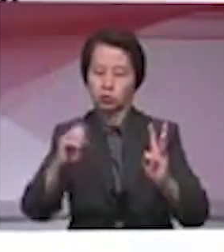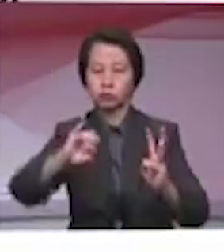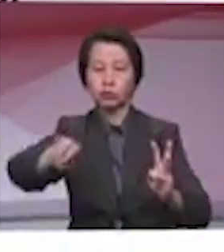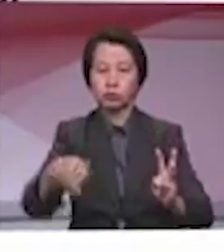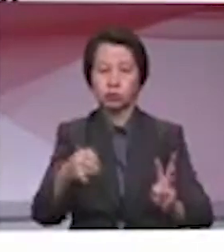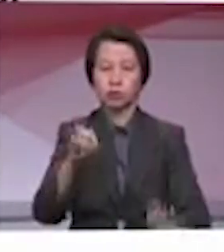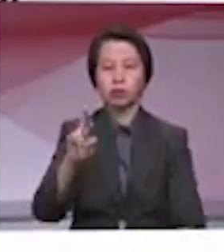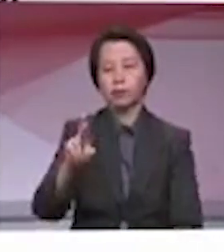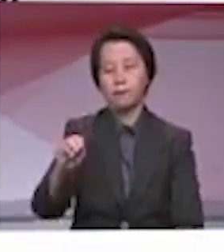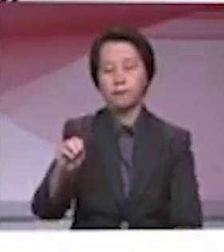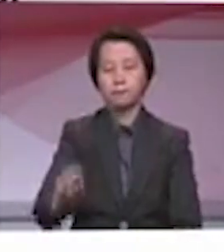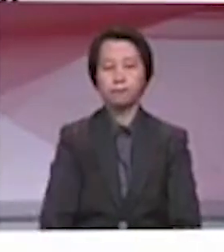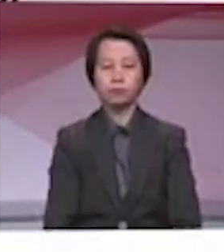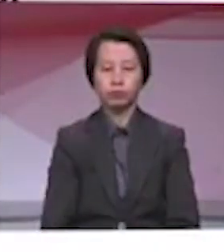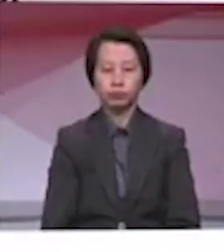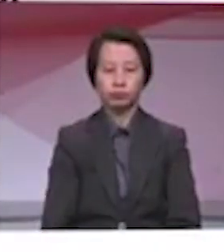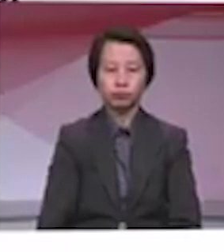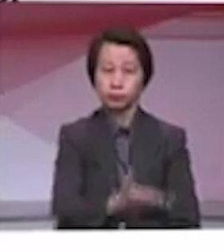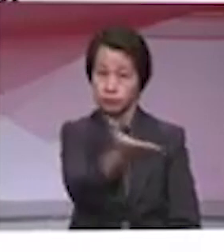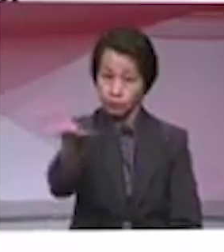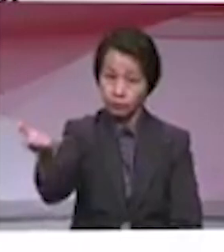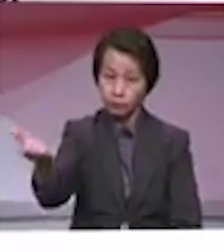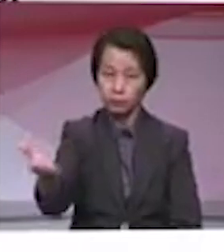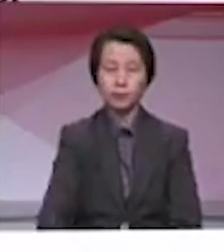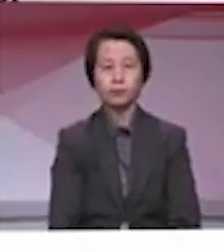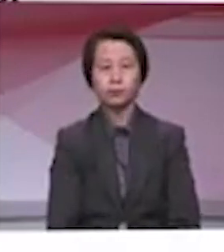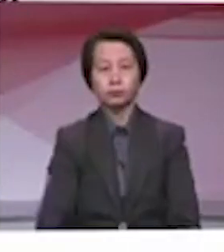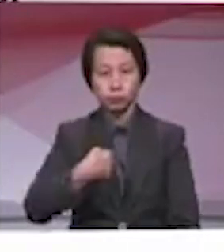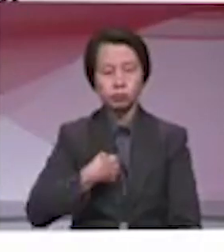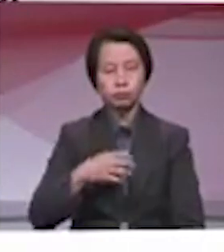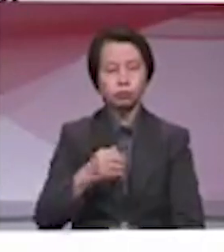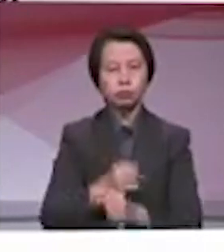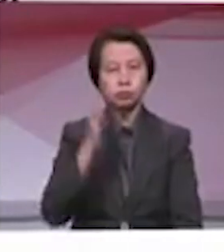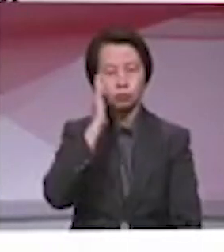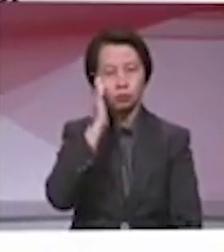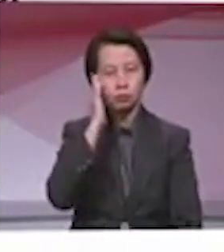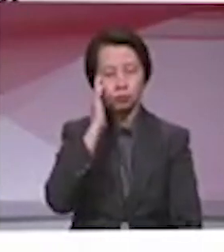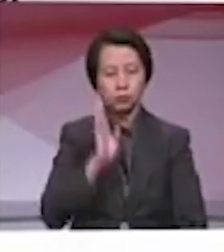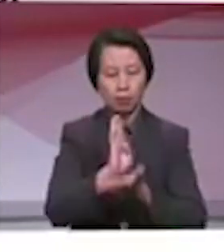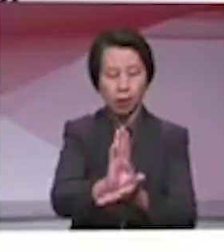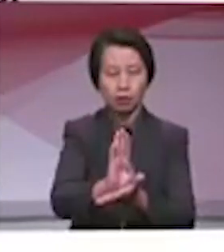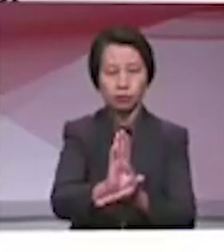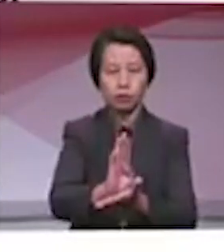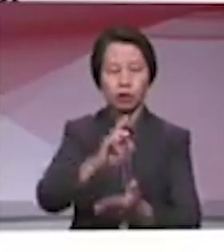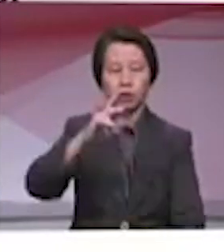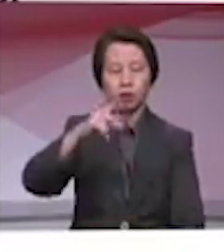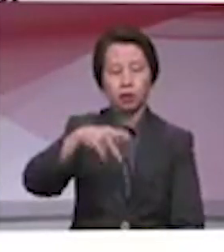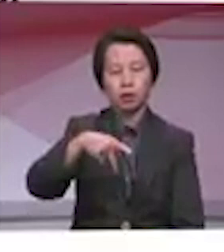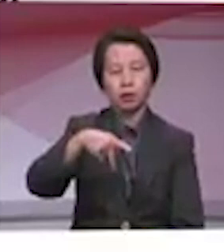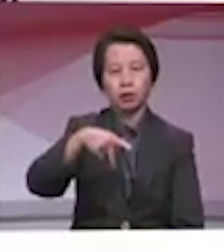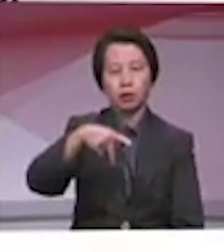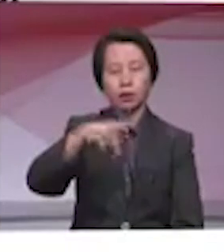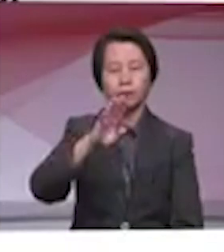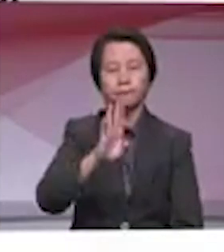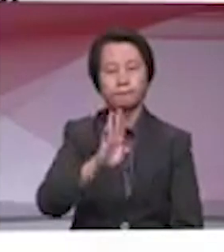RM600 juta. Saudara dan saudari sekalian, saya dapati bantuan prihatin nasional atau